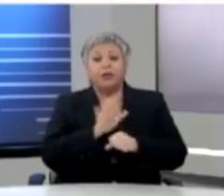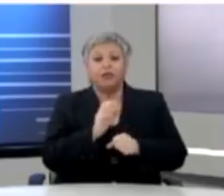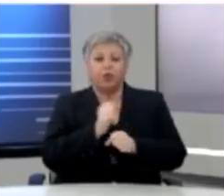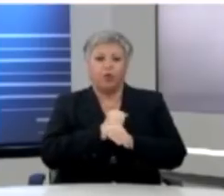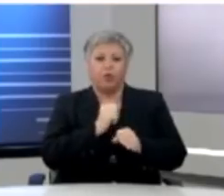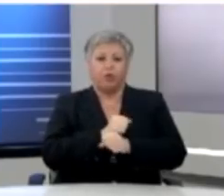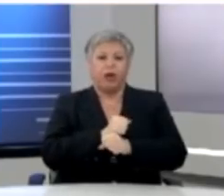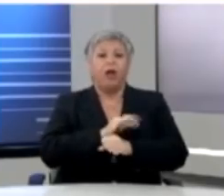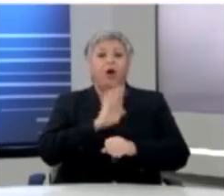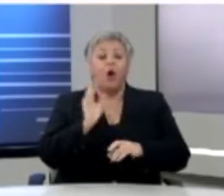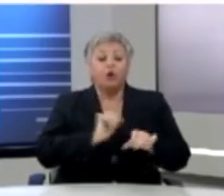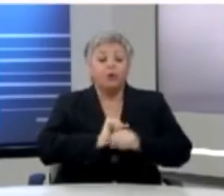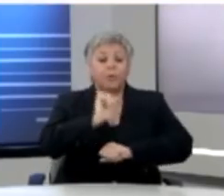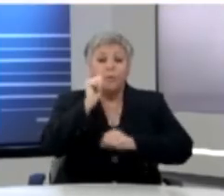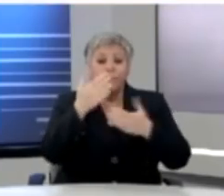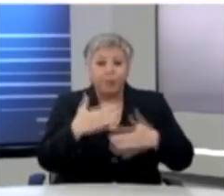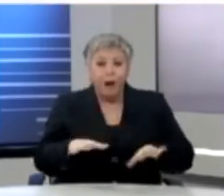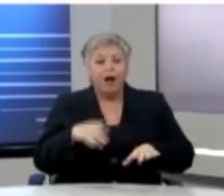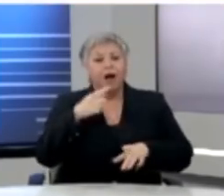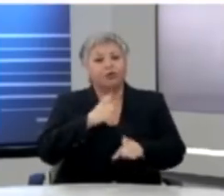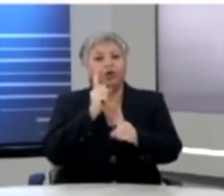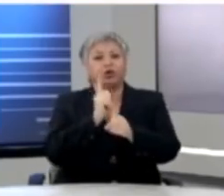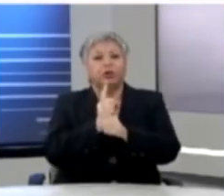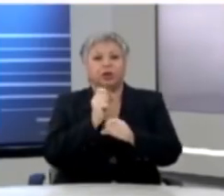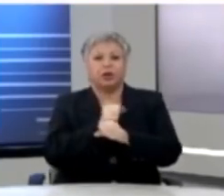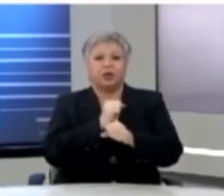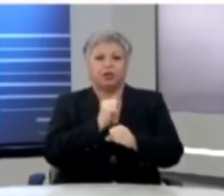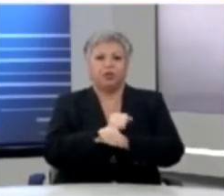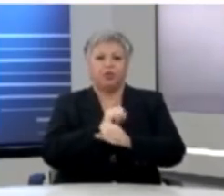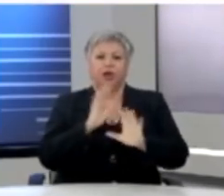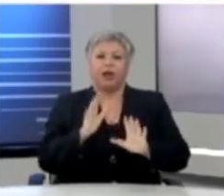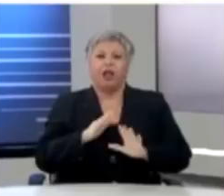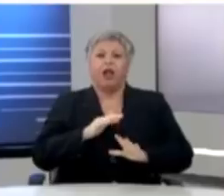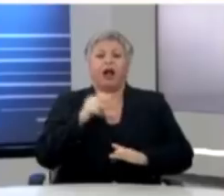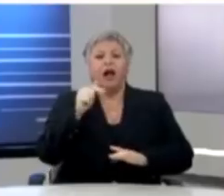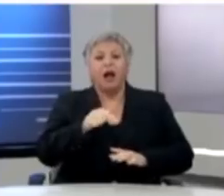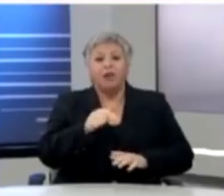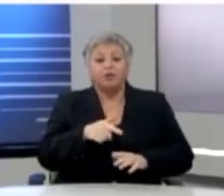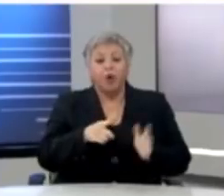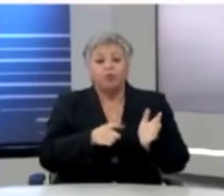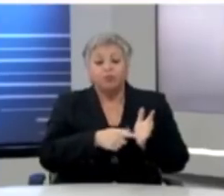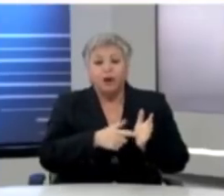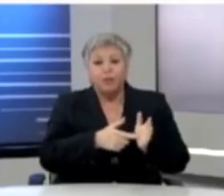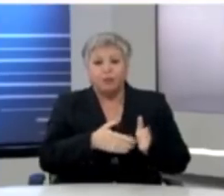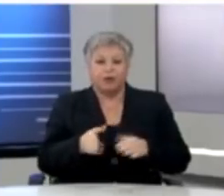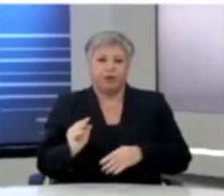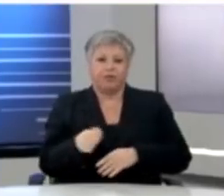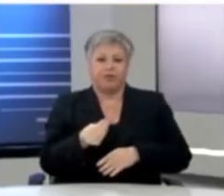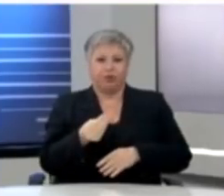τους για ένα πτυχίο που θα κατοχυρώνει την πλήρη πρόσβαση στο επάγγελμα. Συνολικά, το